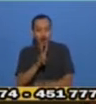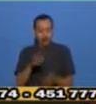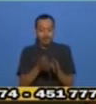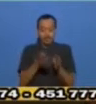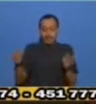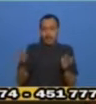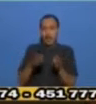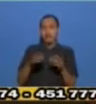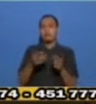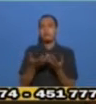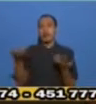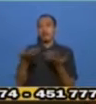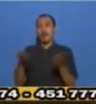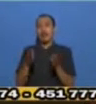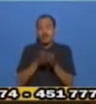memang